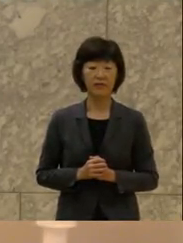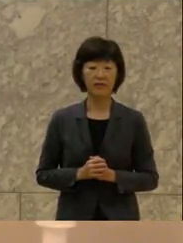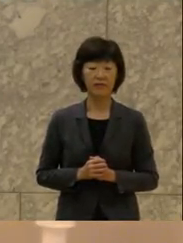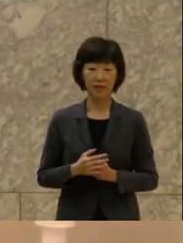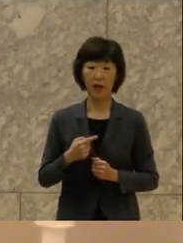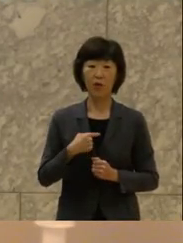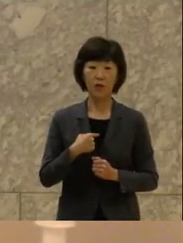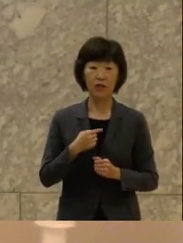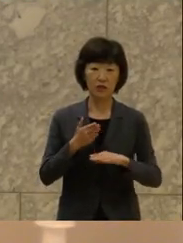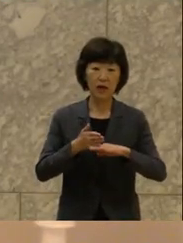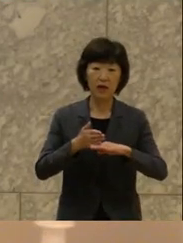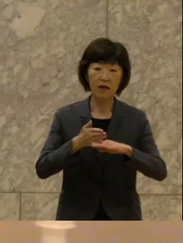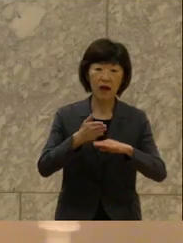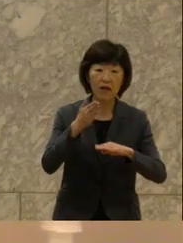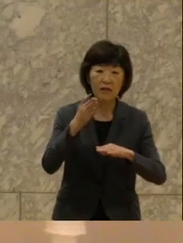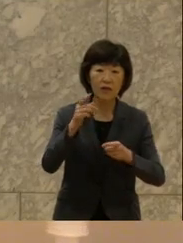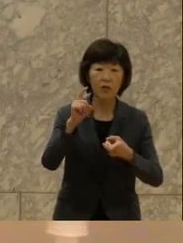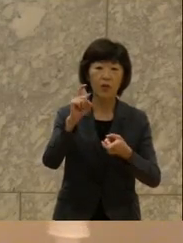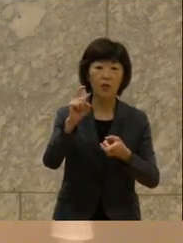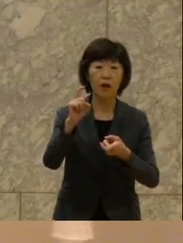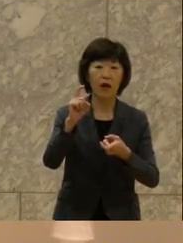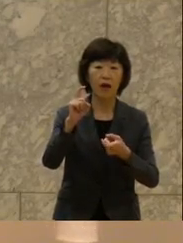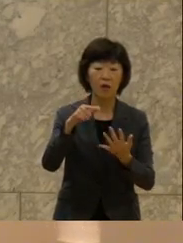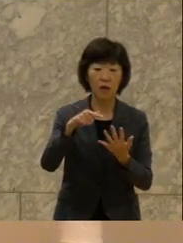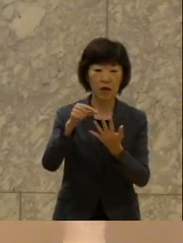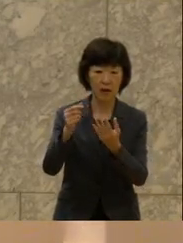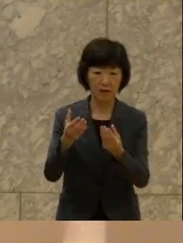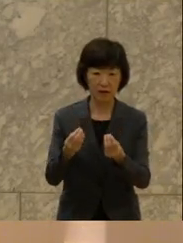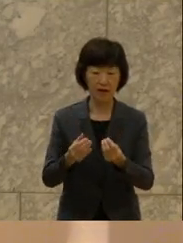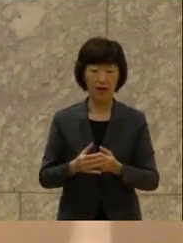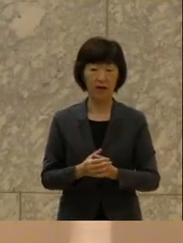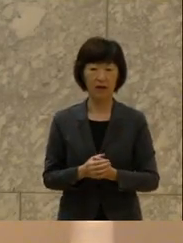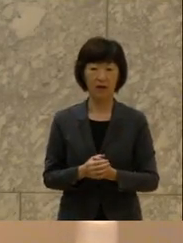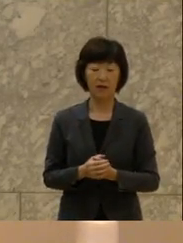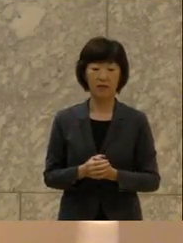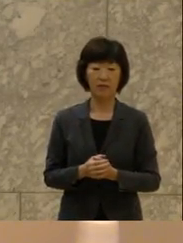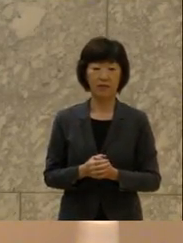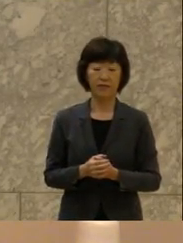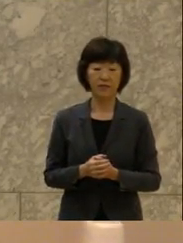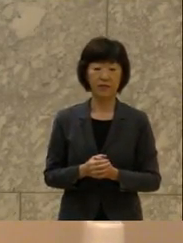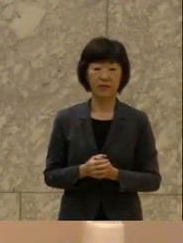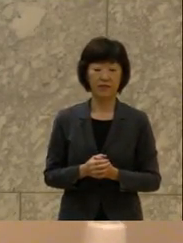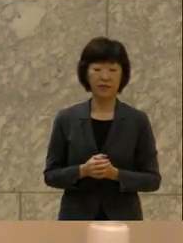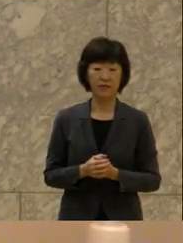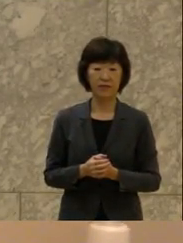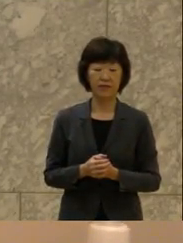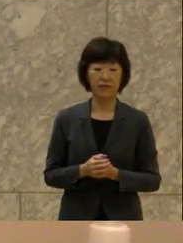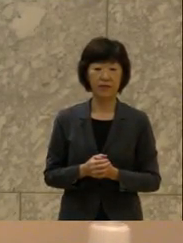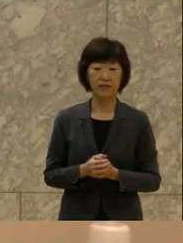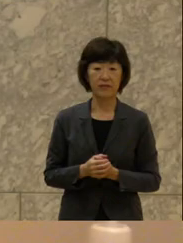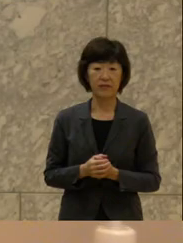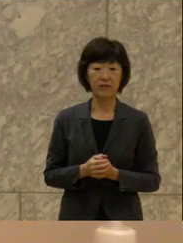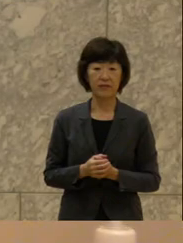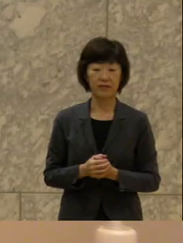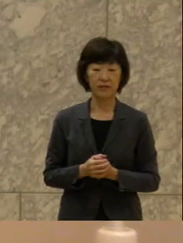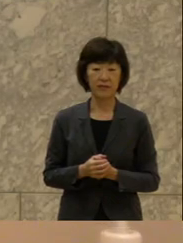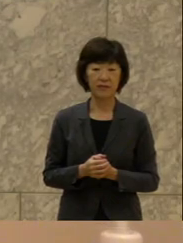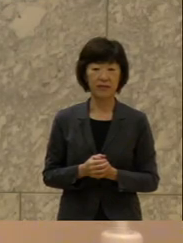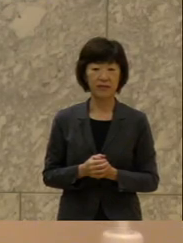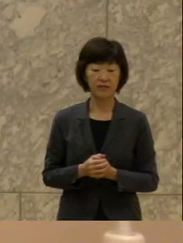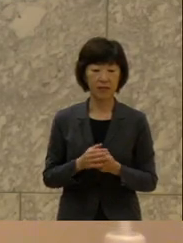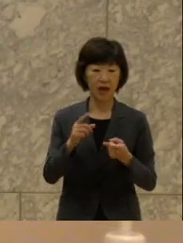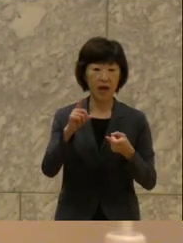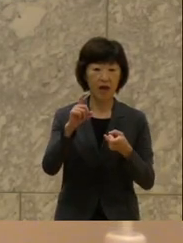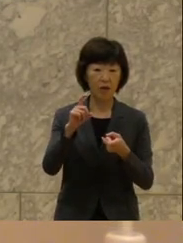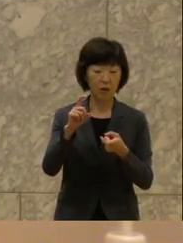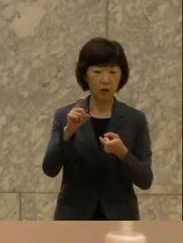私は感謝っていう言葉を選んだんですけどさっきの表現というか言葉